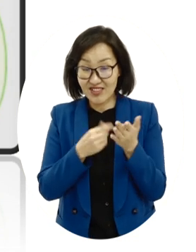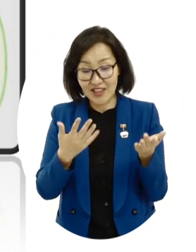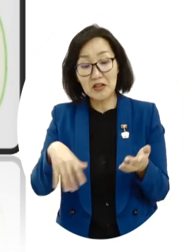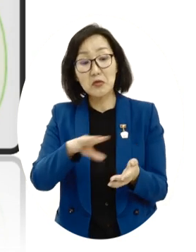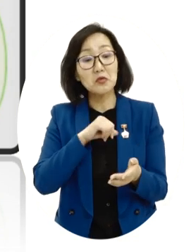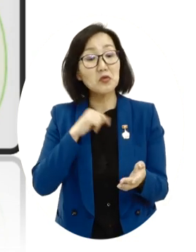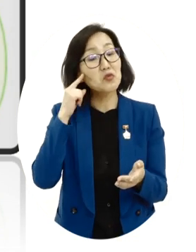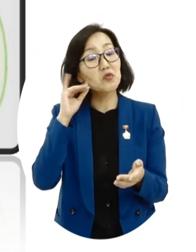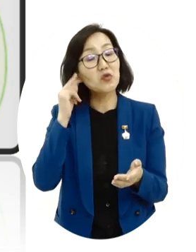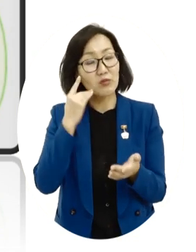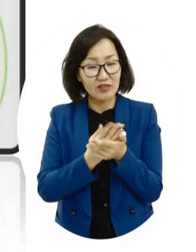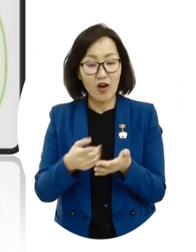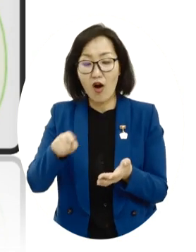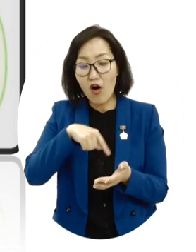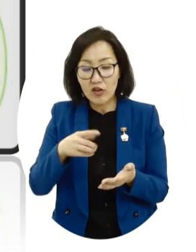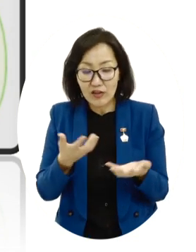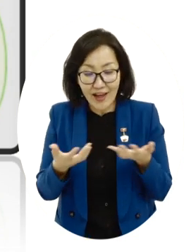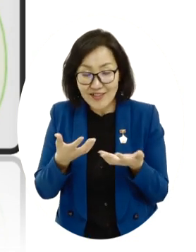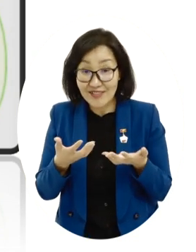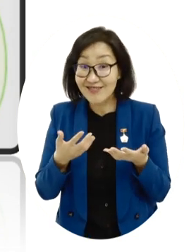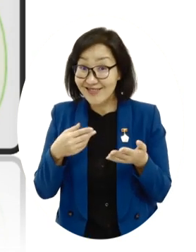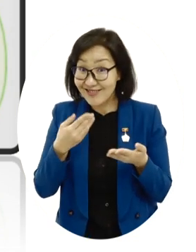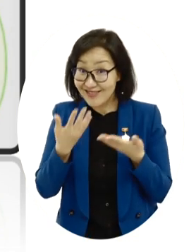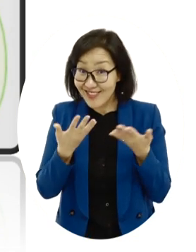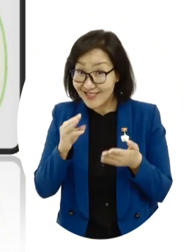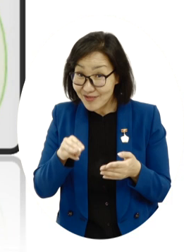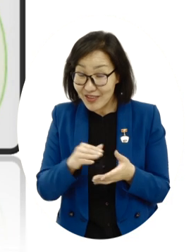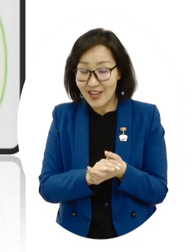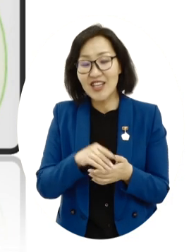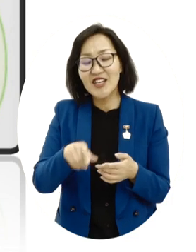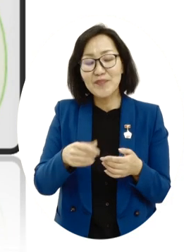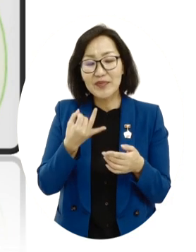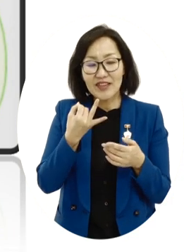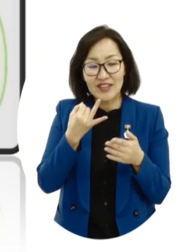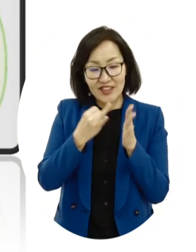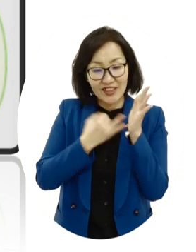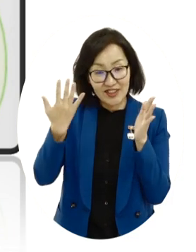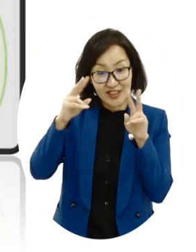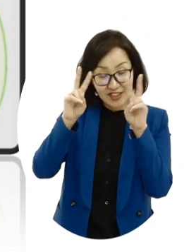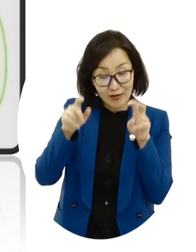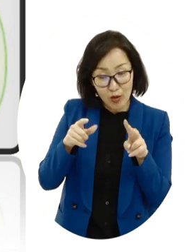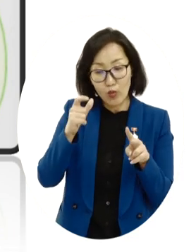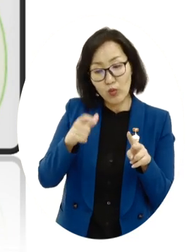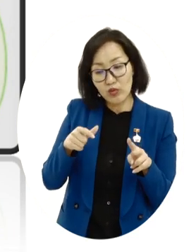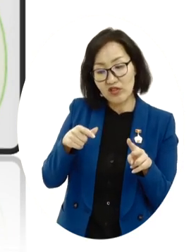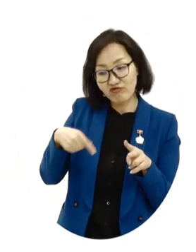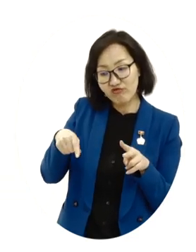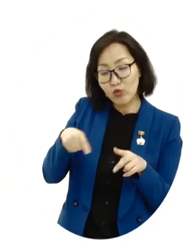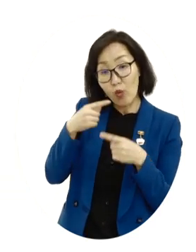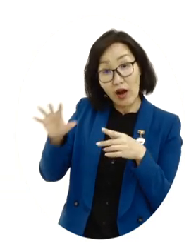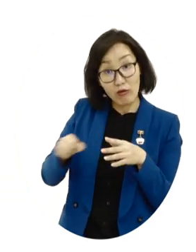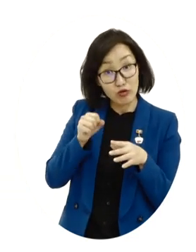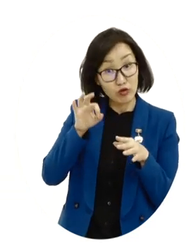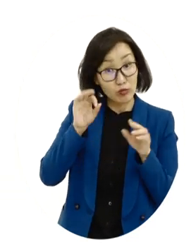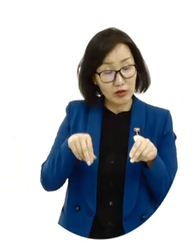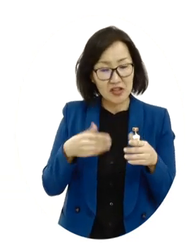та нар юу гэж бодож байна гэж хоорондоо харилцсан ярилцж байна. За, илтгэлийн сэдвээ ямар нэгэн хүний талаар сонгож авч болно. Жишээ